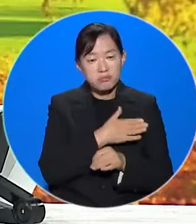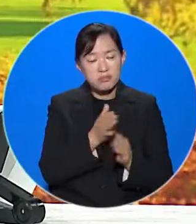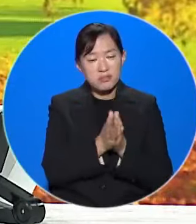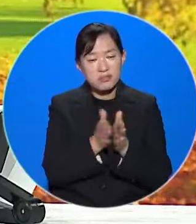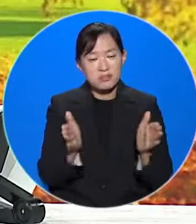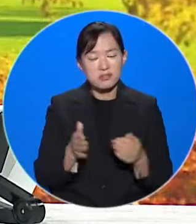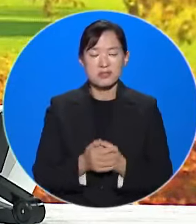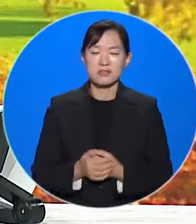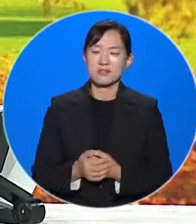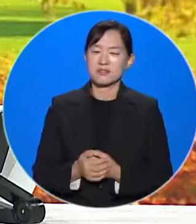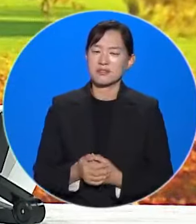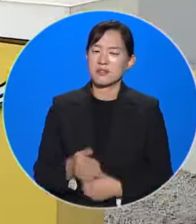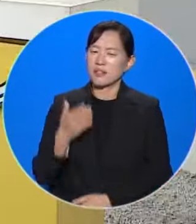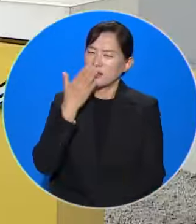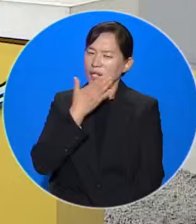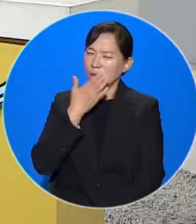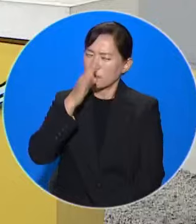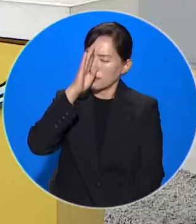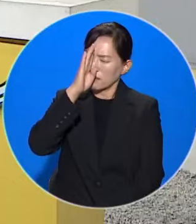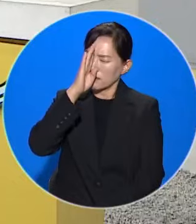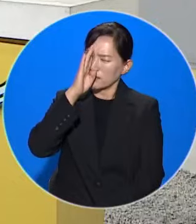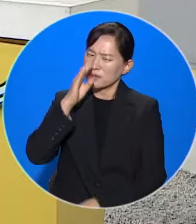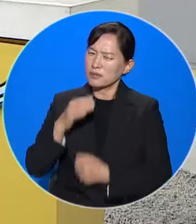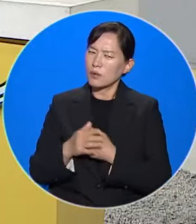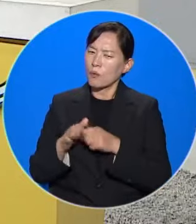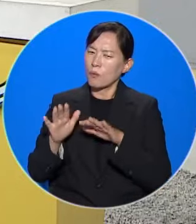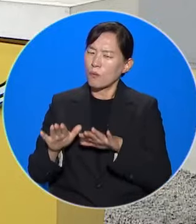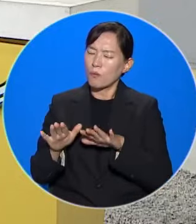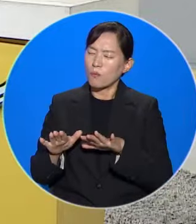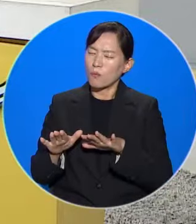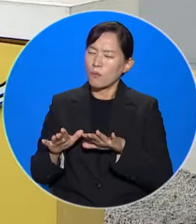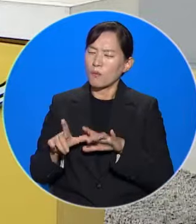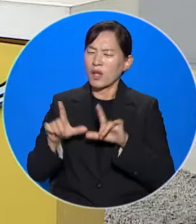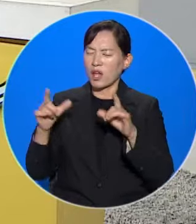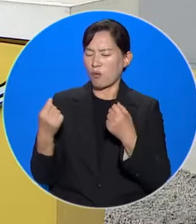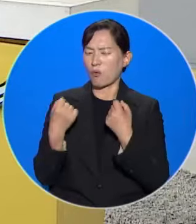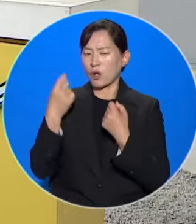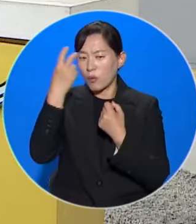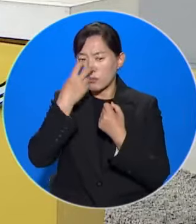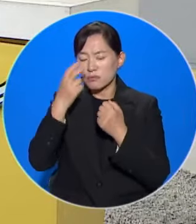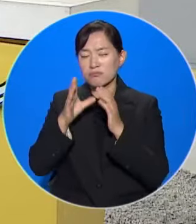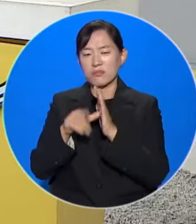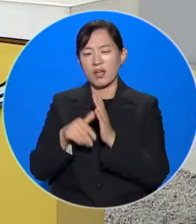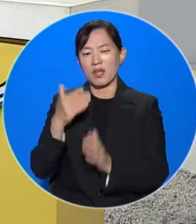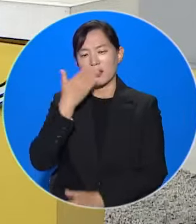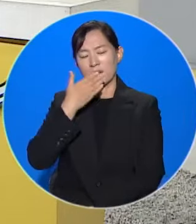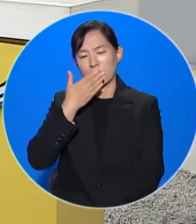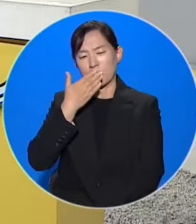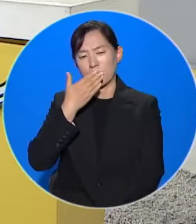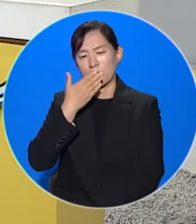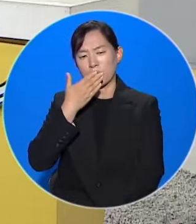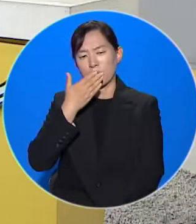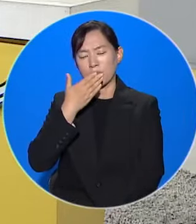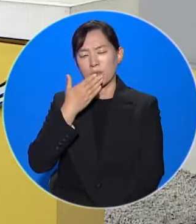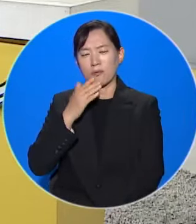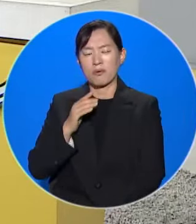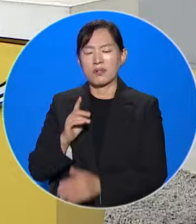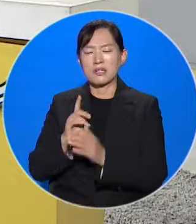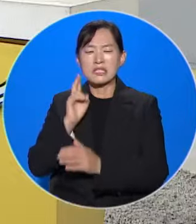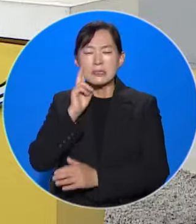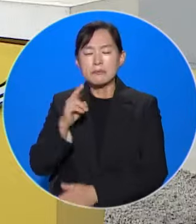아, 당뇨로 한 거는 올해 건강검진을 받았더니 당뇨가 네. 수치가 너무